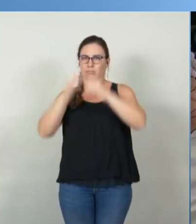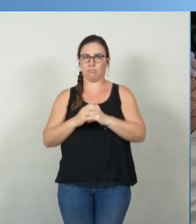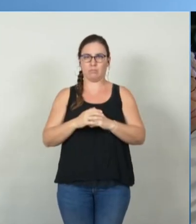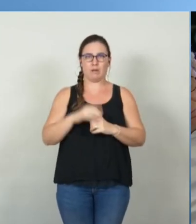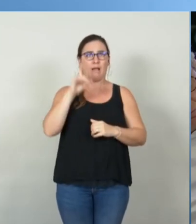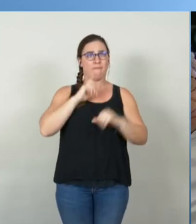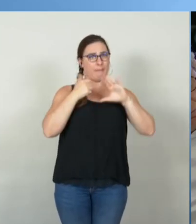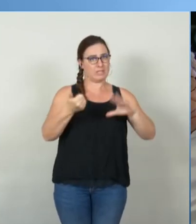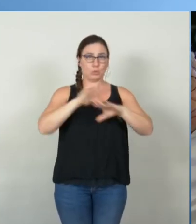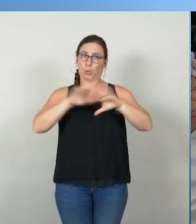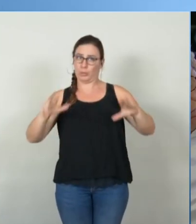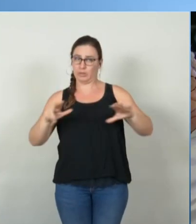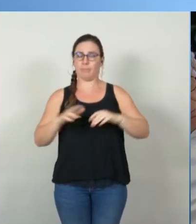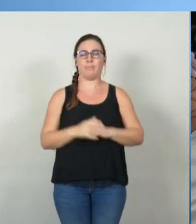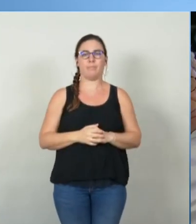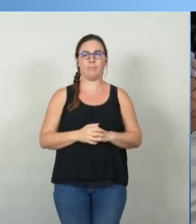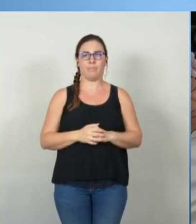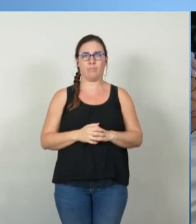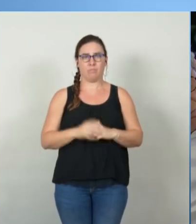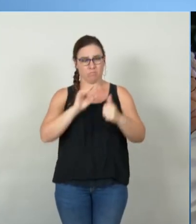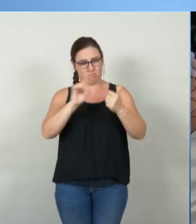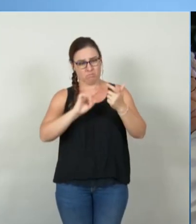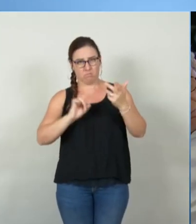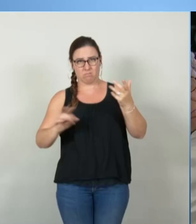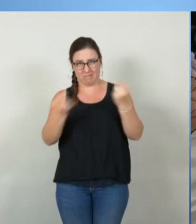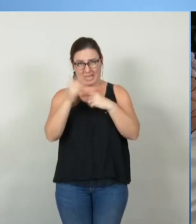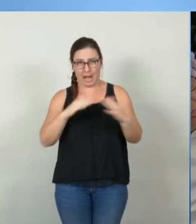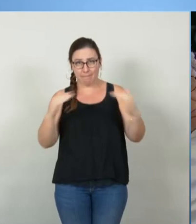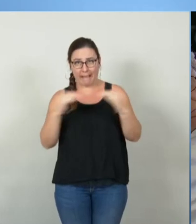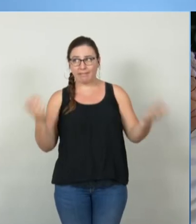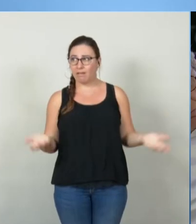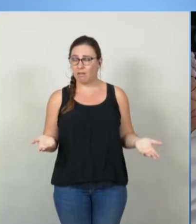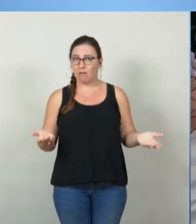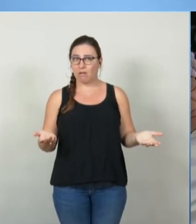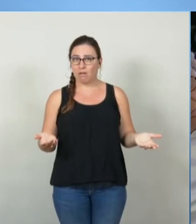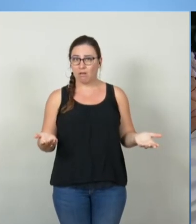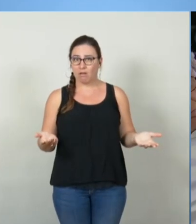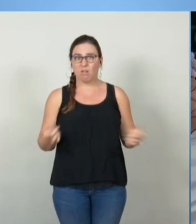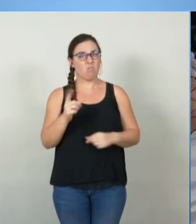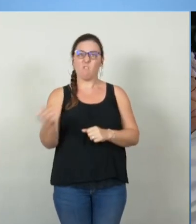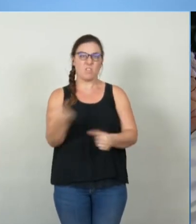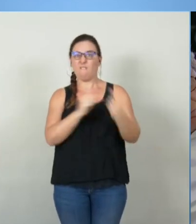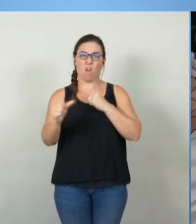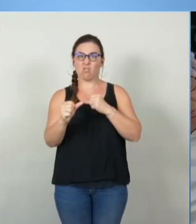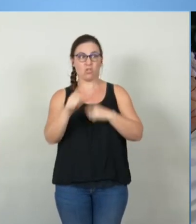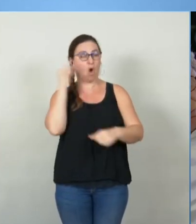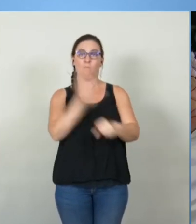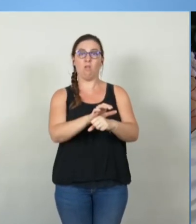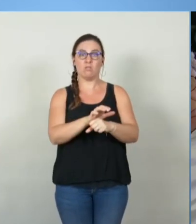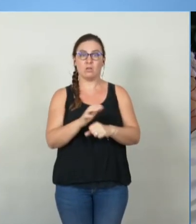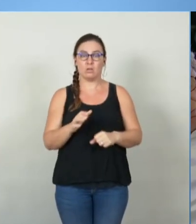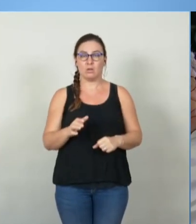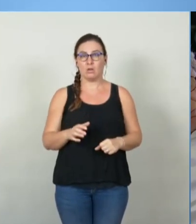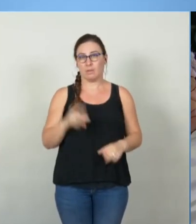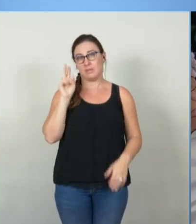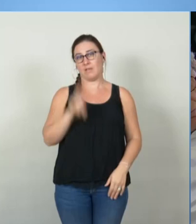femmes sur une équipe de 8 c'est cela vous appelez la parité moi j'appelle ça une vengeance contre les hommes mais le plus triste